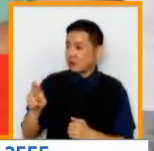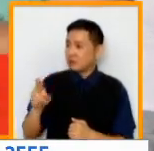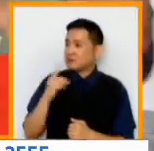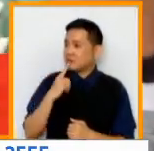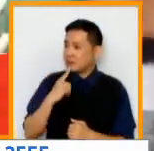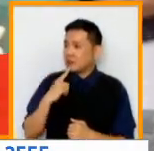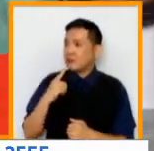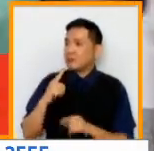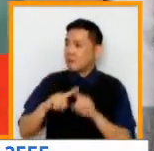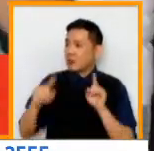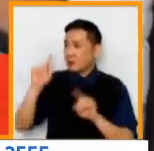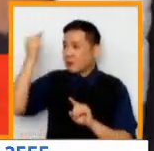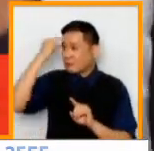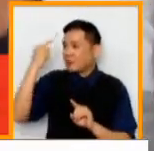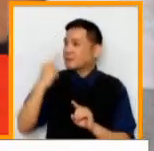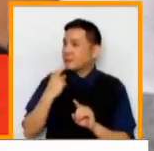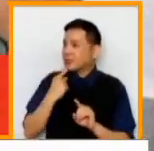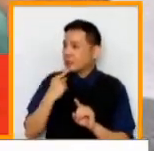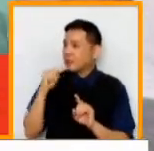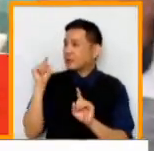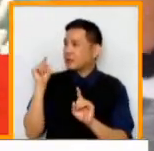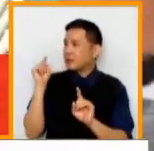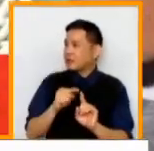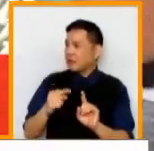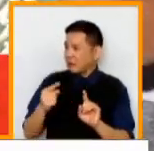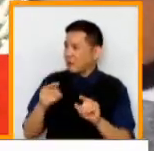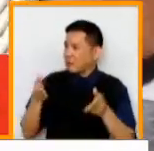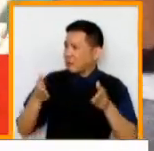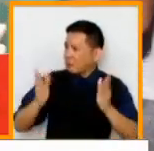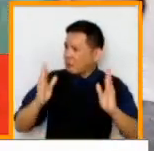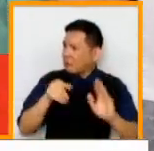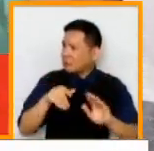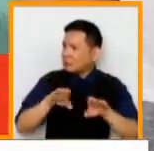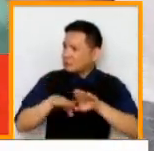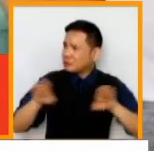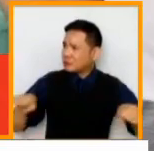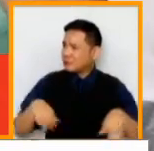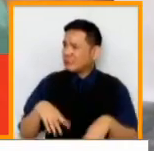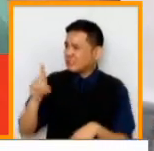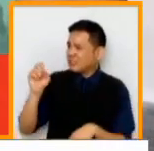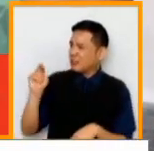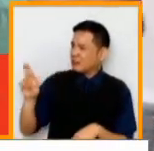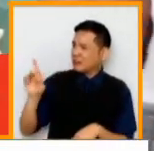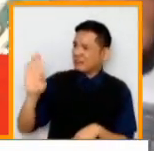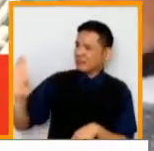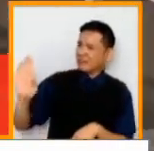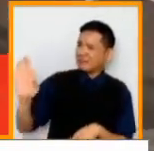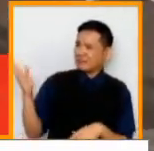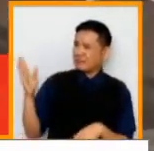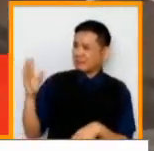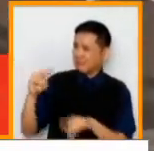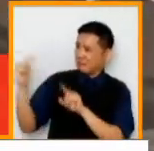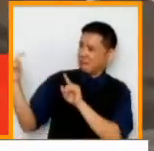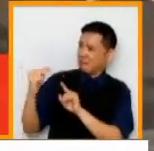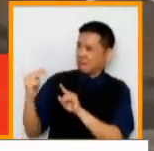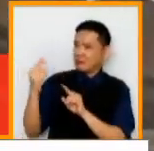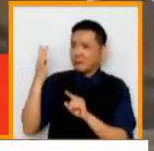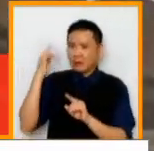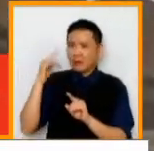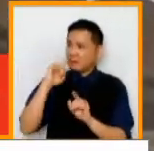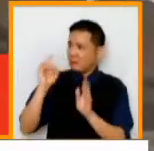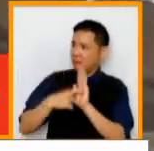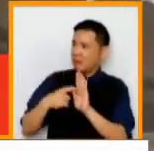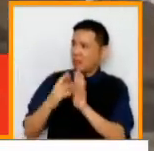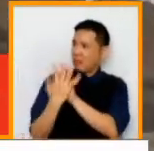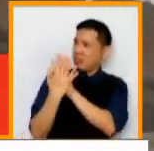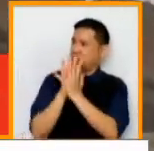bata. DNR lang naman yun na pwede na. Pwede na, wala na nga social distancing eh. Bago pa mag-alas 5,